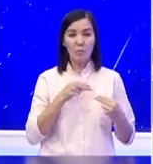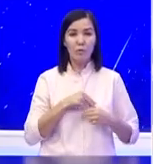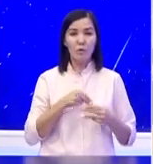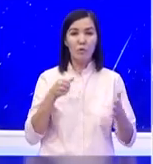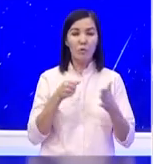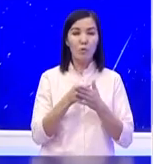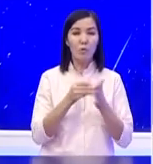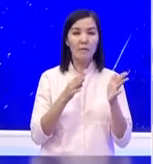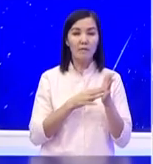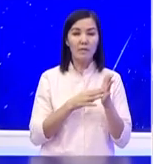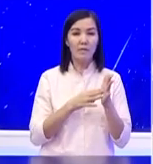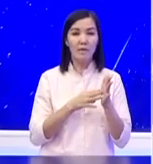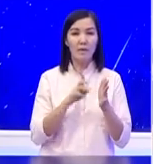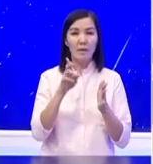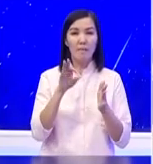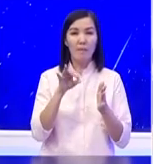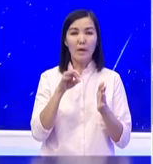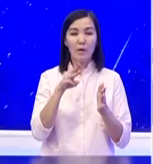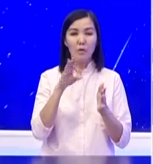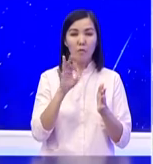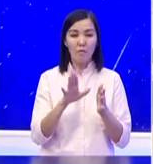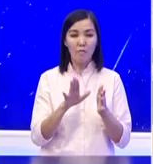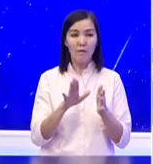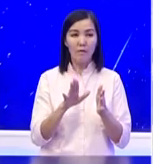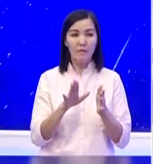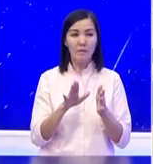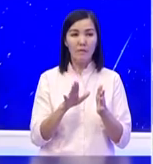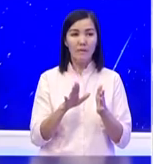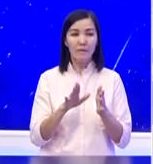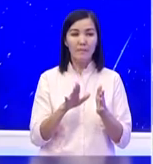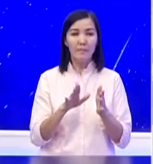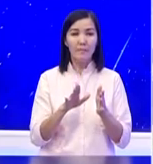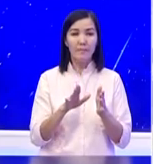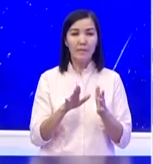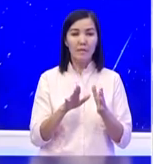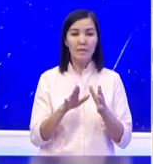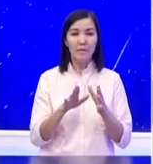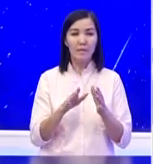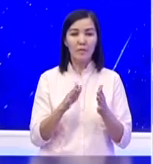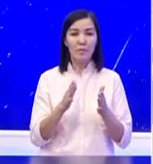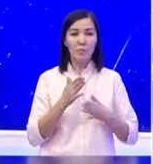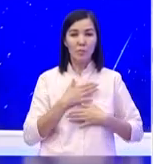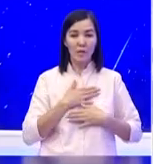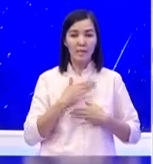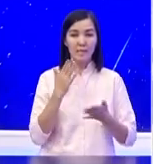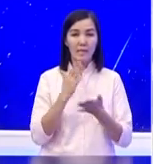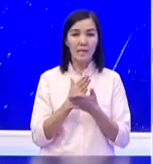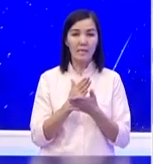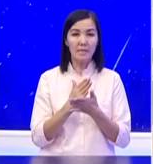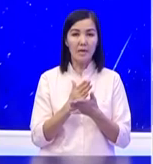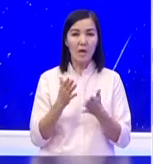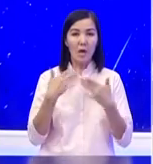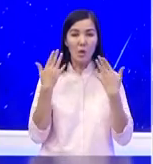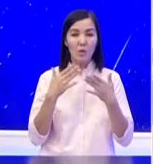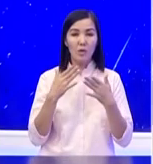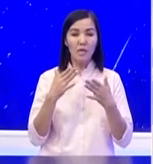9 бортов, мы называем, воздушных судов. То есть это у нас работает и сверхлегкая авиация. В нашем парке есть мотодельтапланы, есть легкие